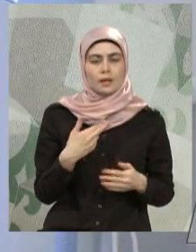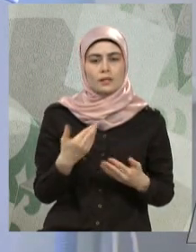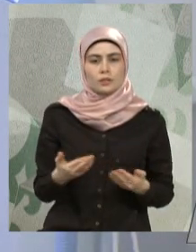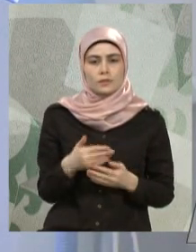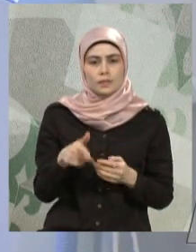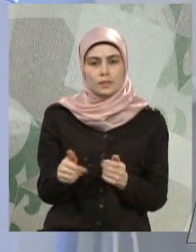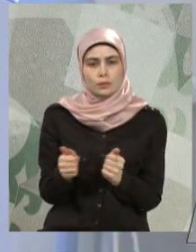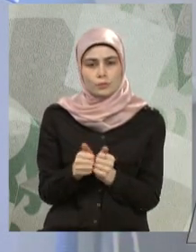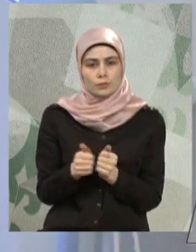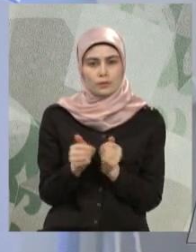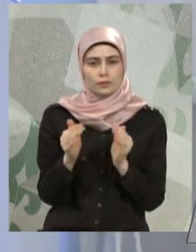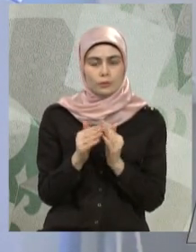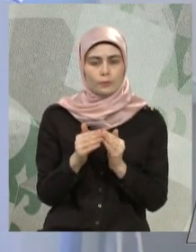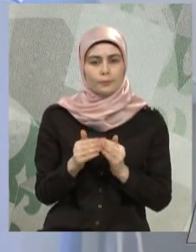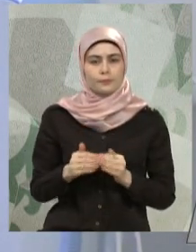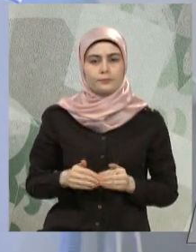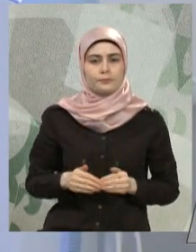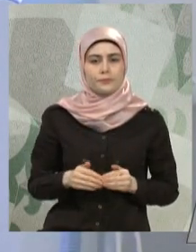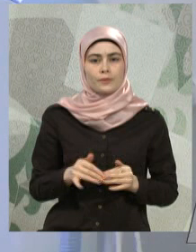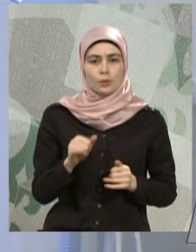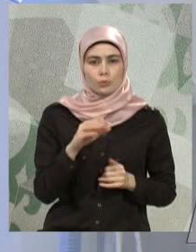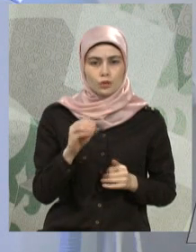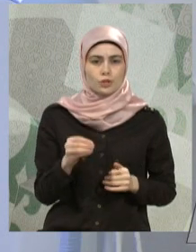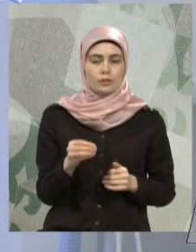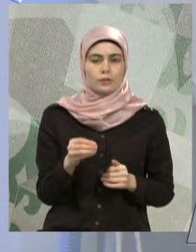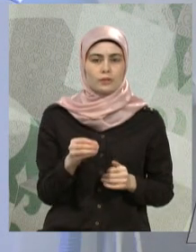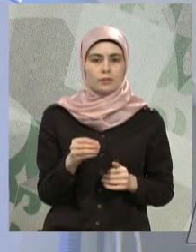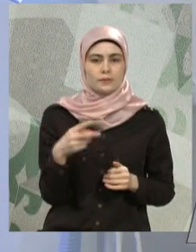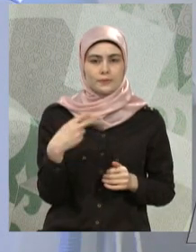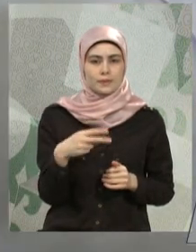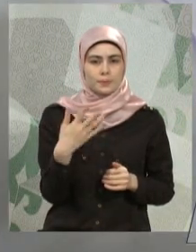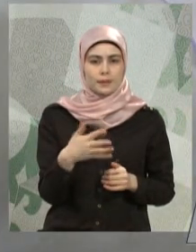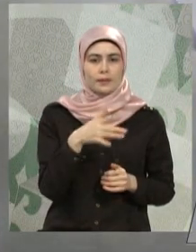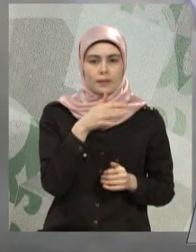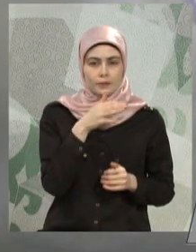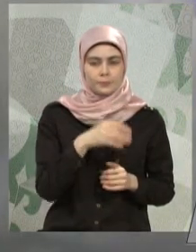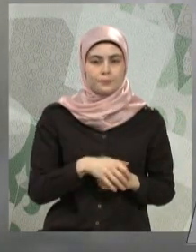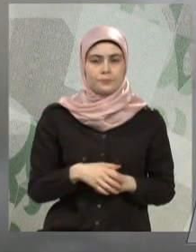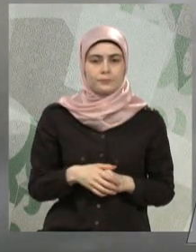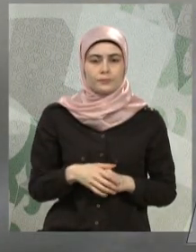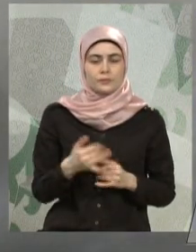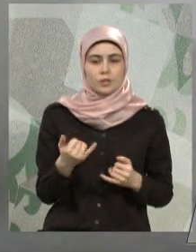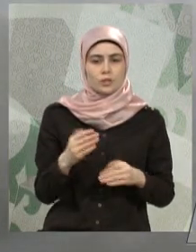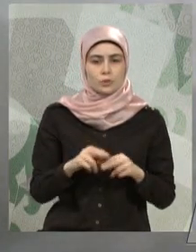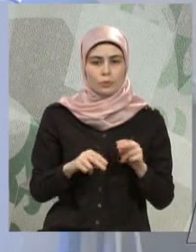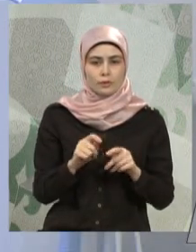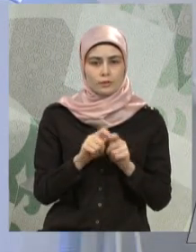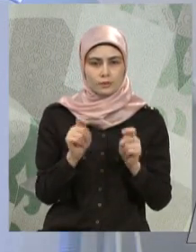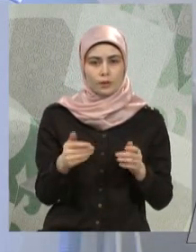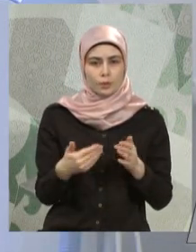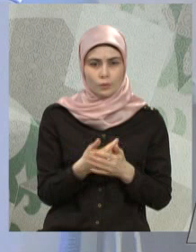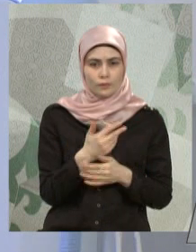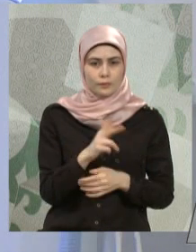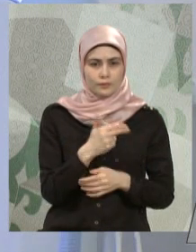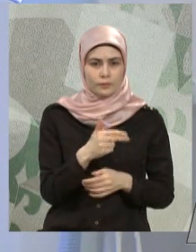соседнем доме уже больше 25 лет. Стройкой нового ФАПа у нас в Арамхах.